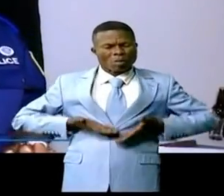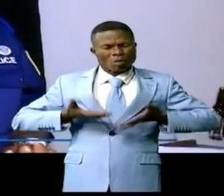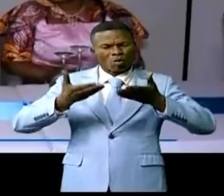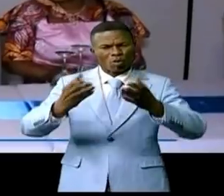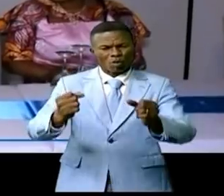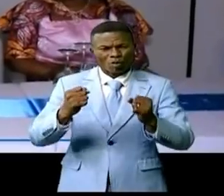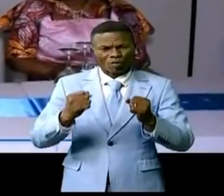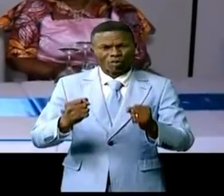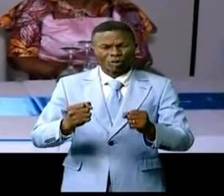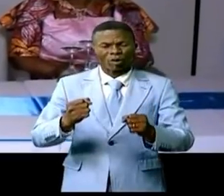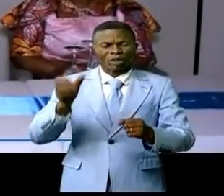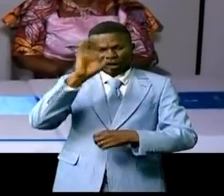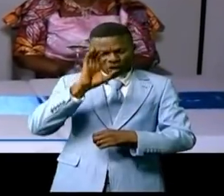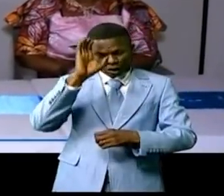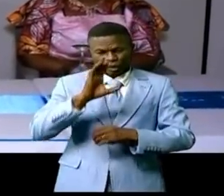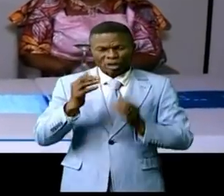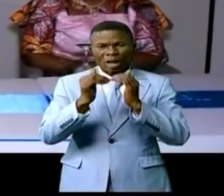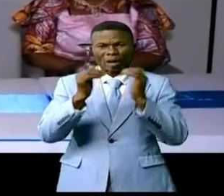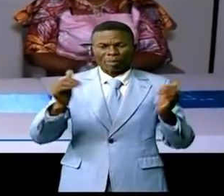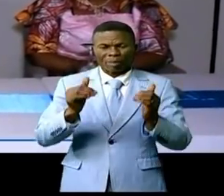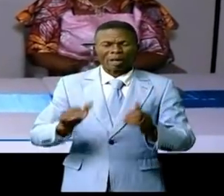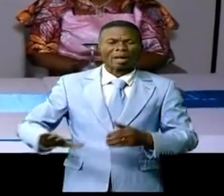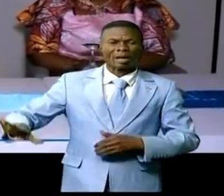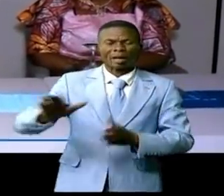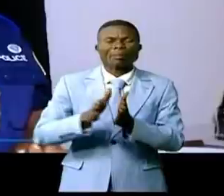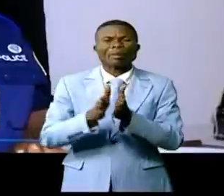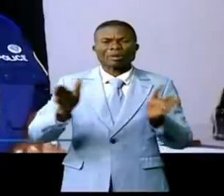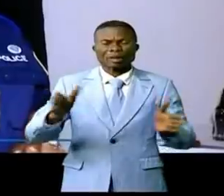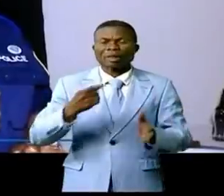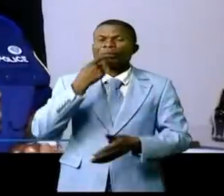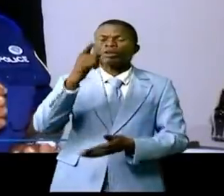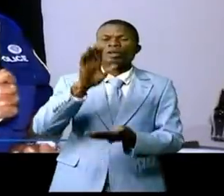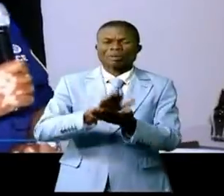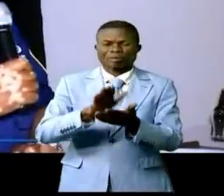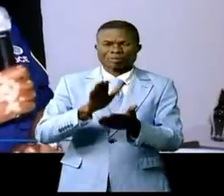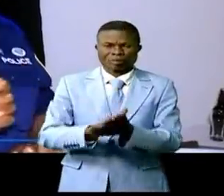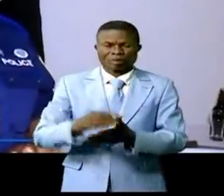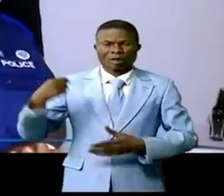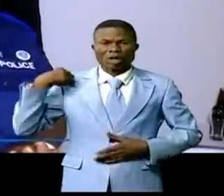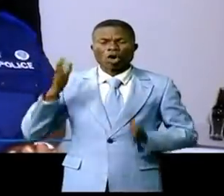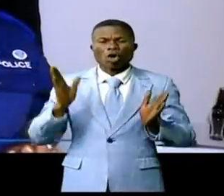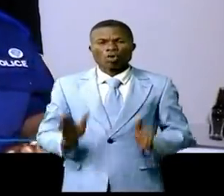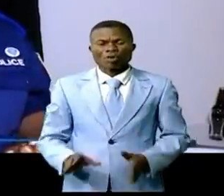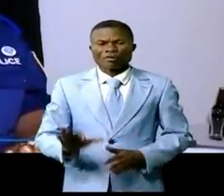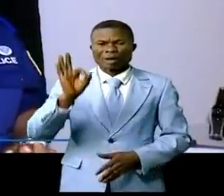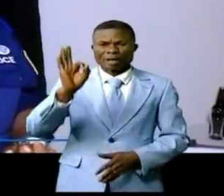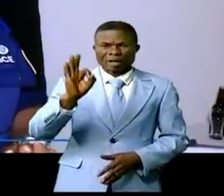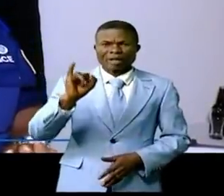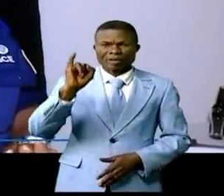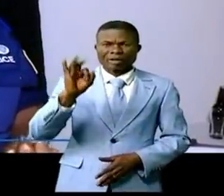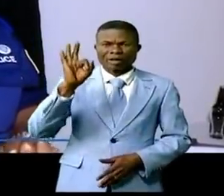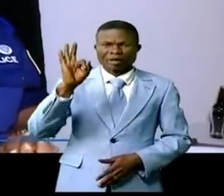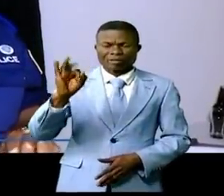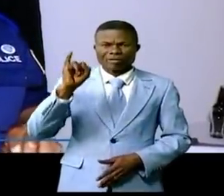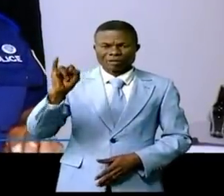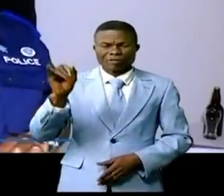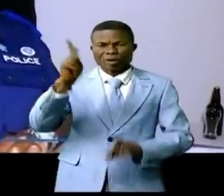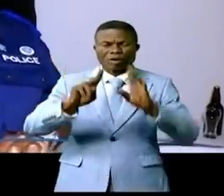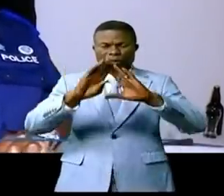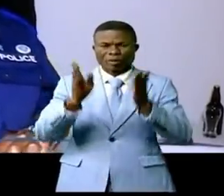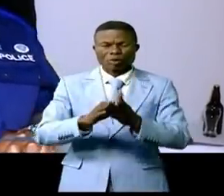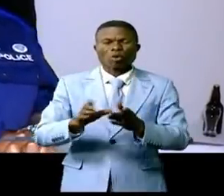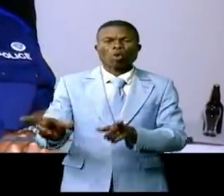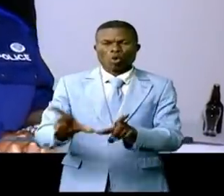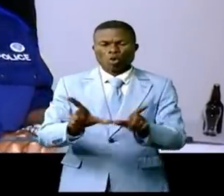sans cesse dans la pacification du territoire national. Ils ont remercié Fifi Masuka Saini pour la sécurité du peuple lualabé et de ses biens.